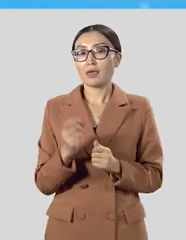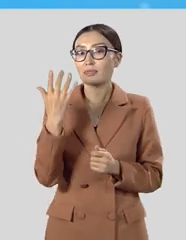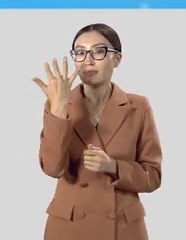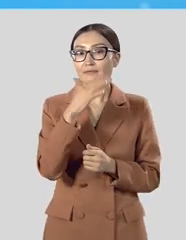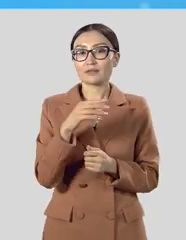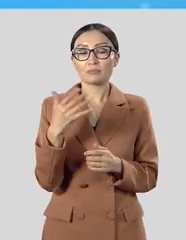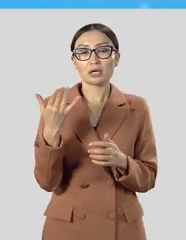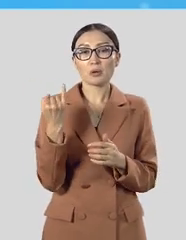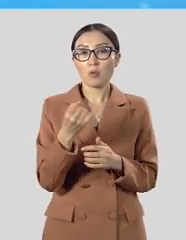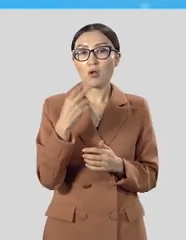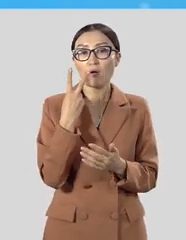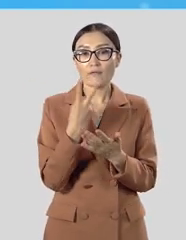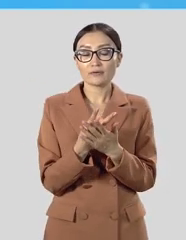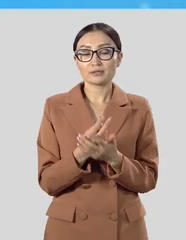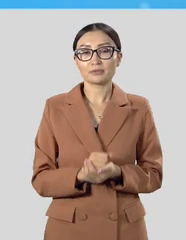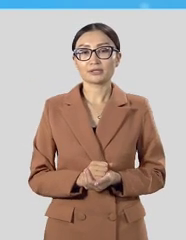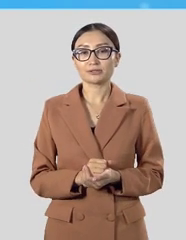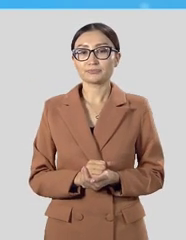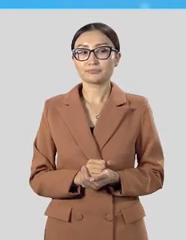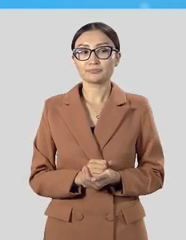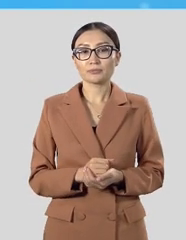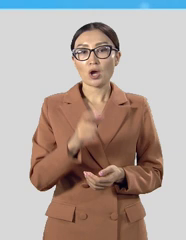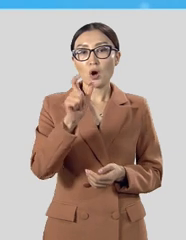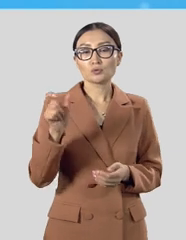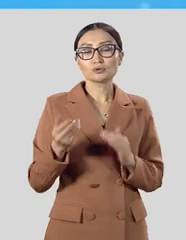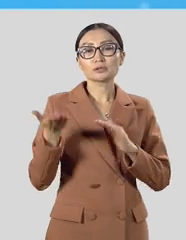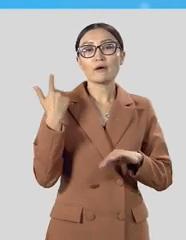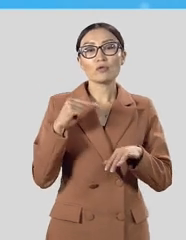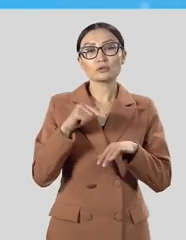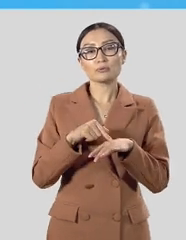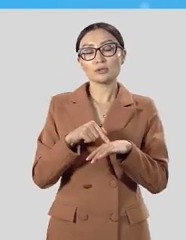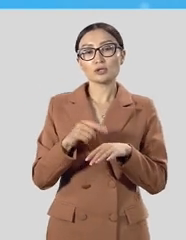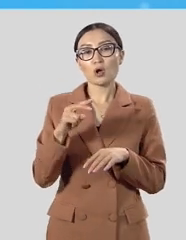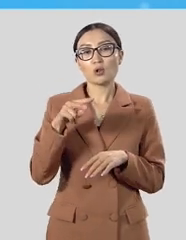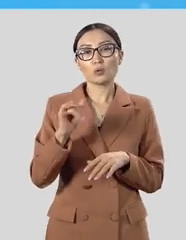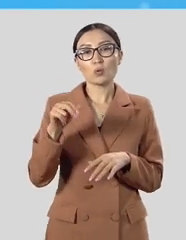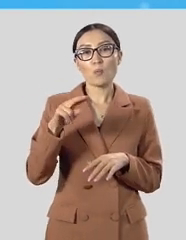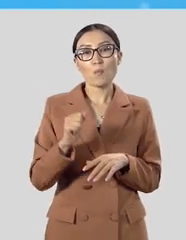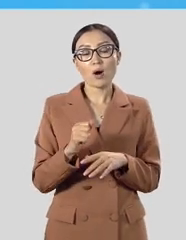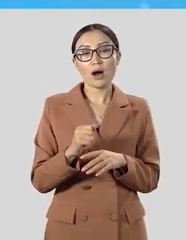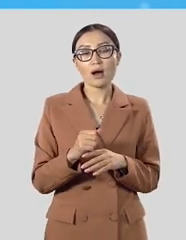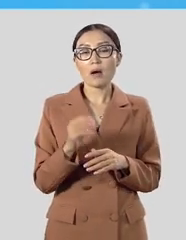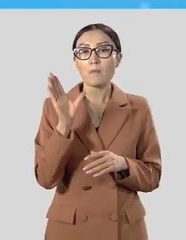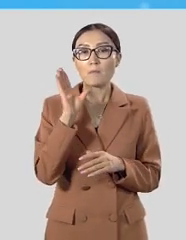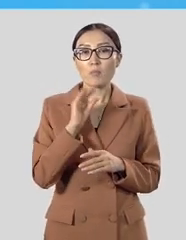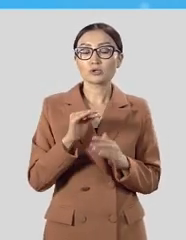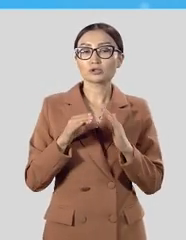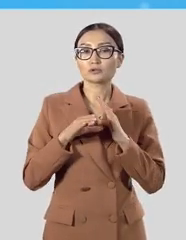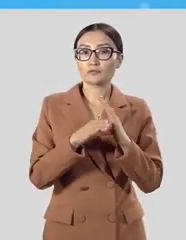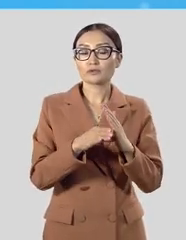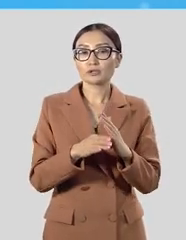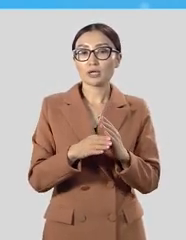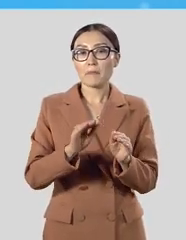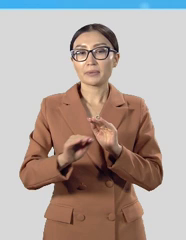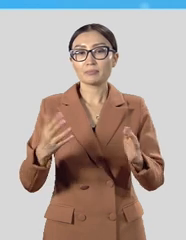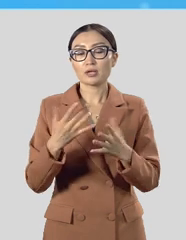или плохо видимых невооруженным взглядом. Люди давно заметили, что лупа позволяет видеть предметы увеличенными.